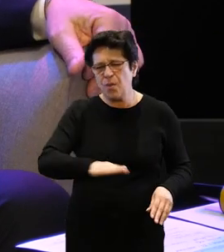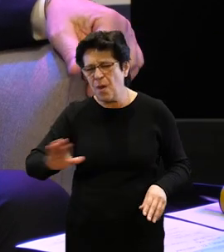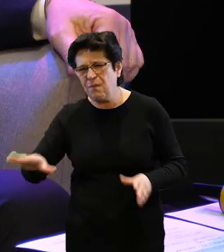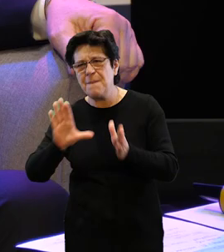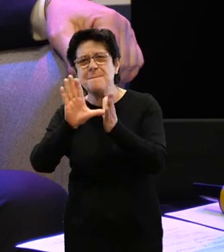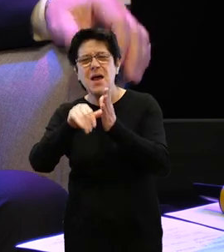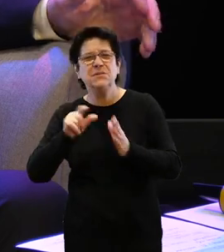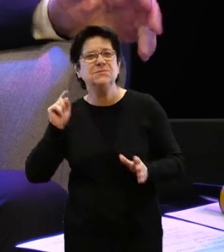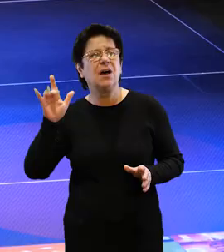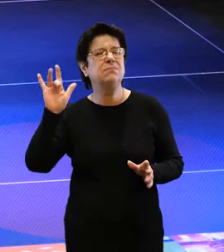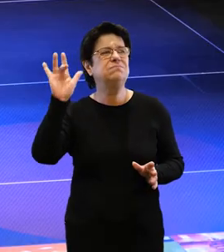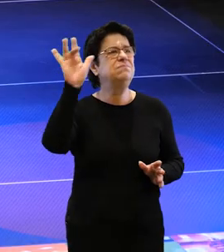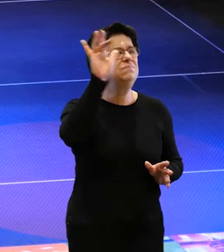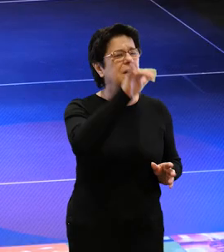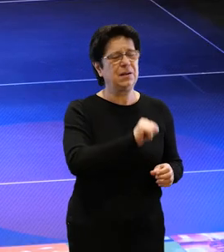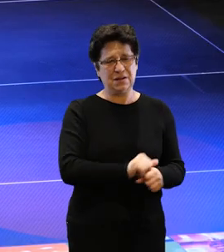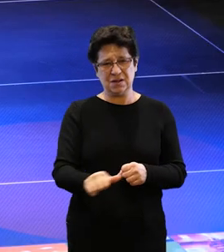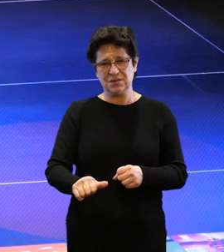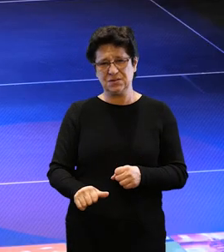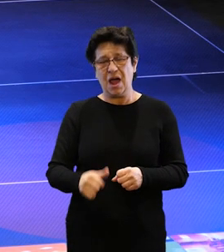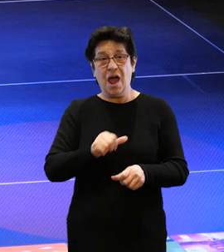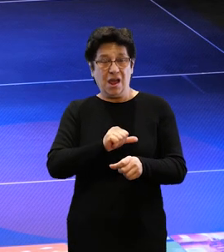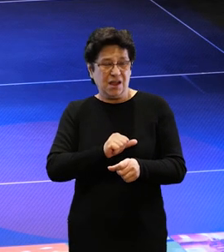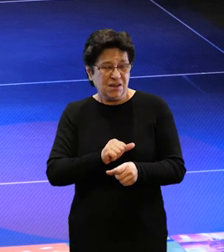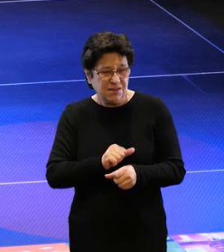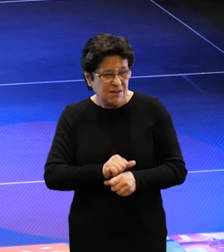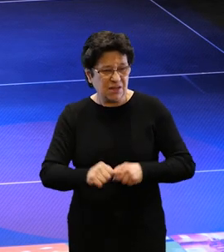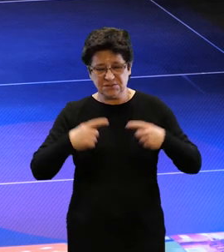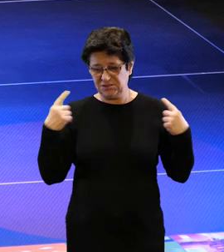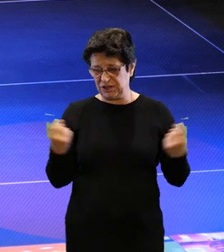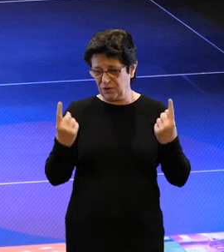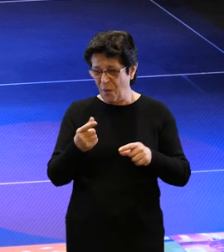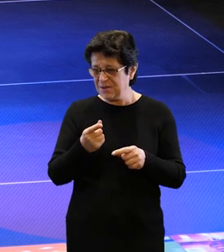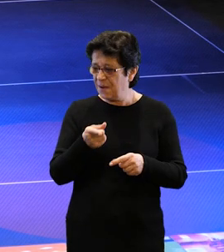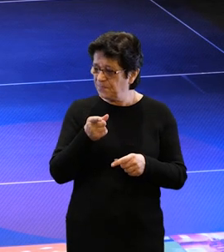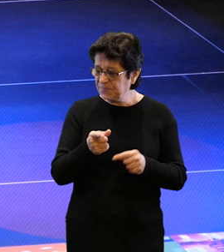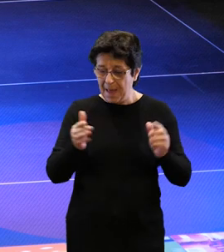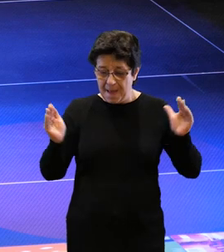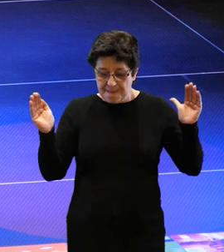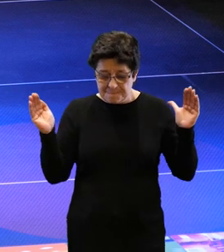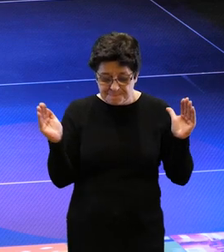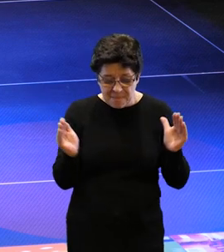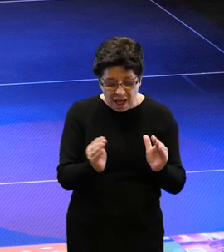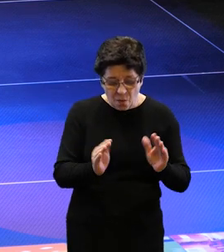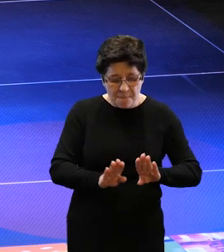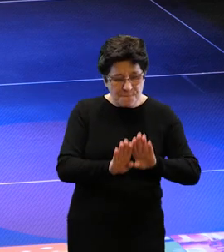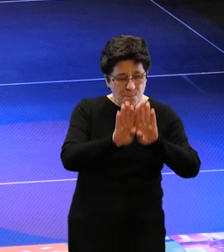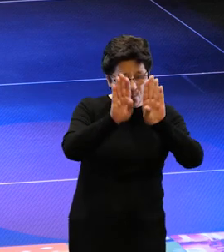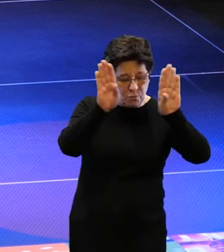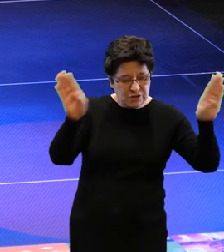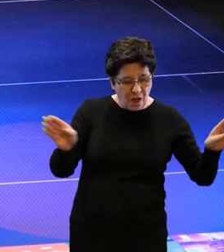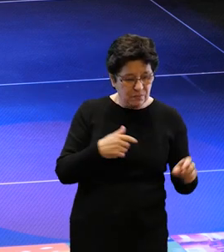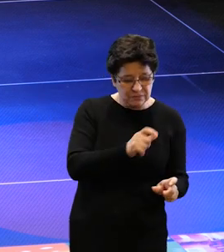ale jest sytuacja taka że bardzo często z małych Muzeów z małych kolekcji powstają duże